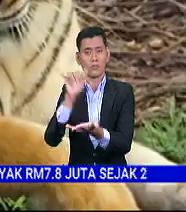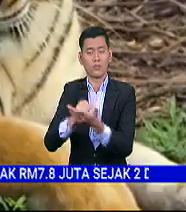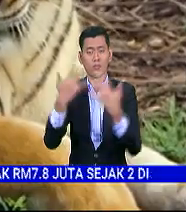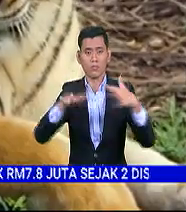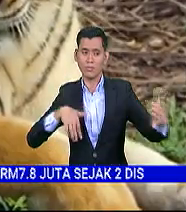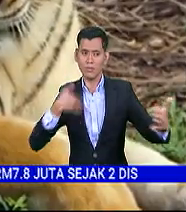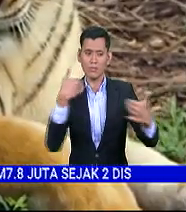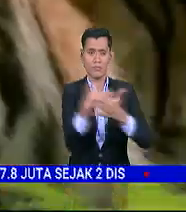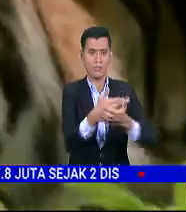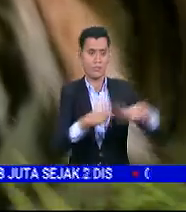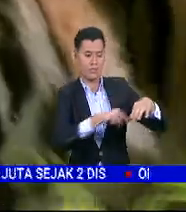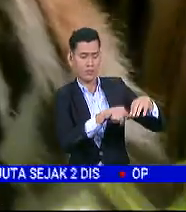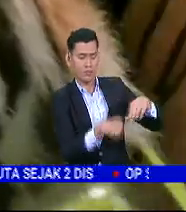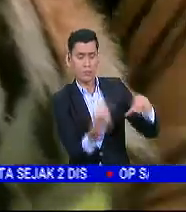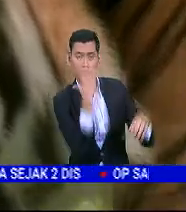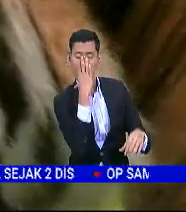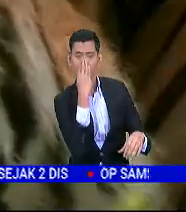nanti.